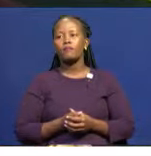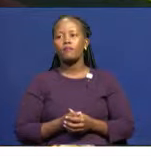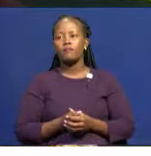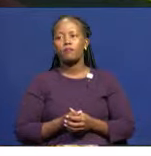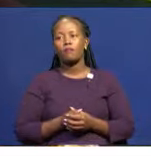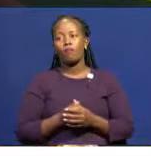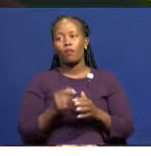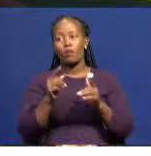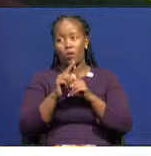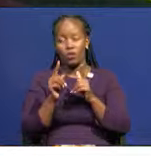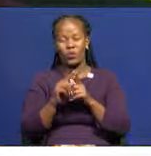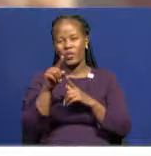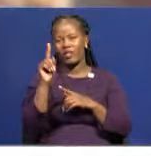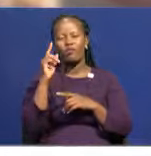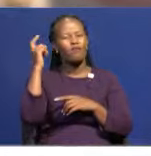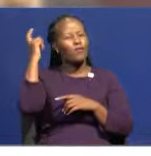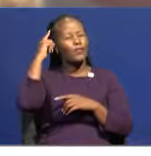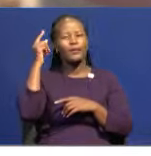katika memory.